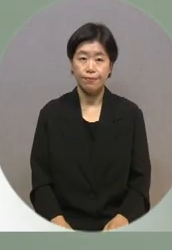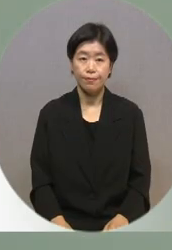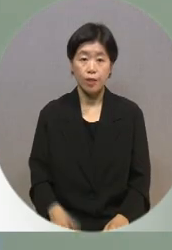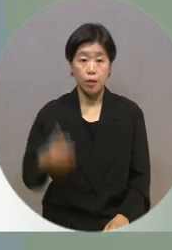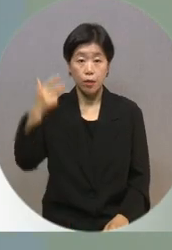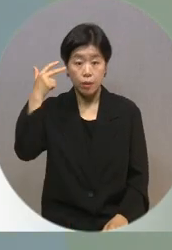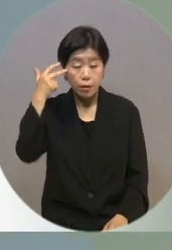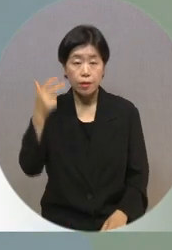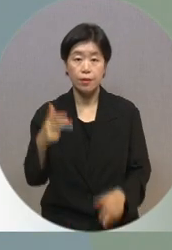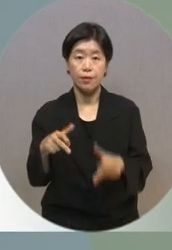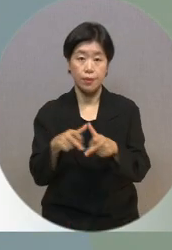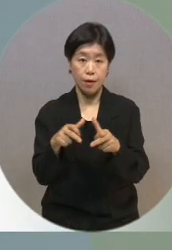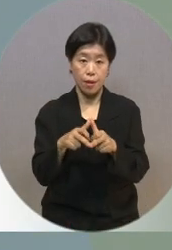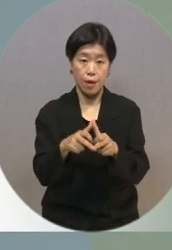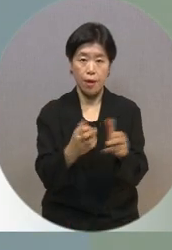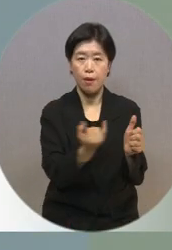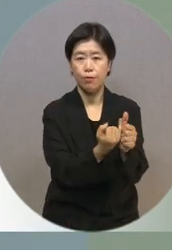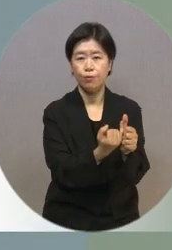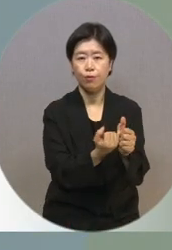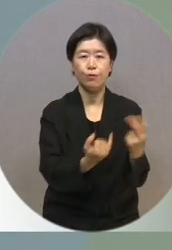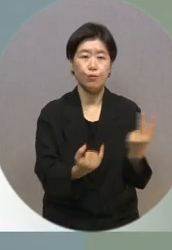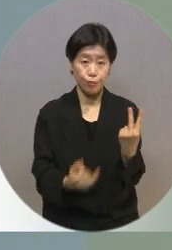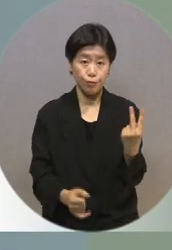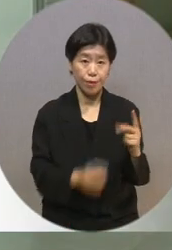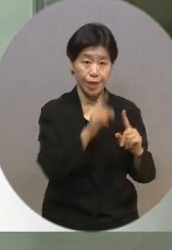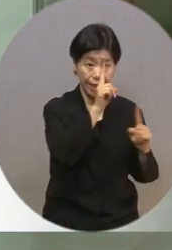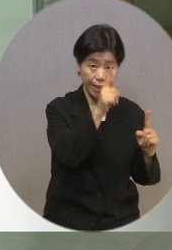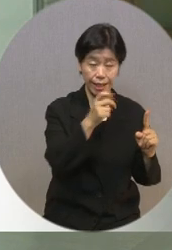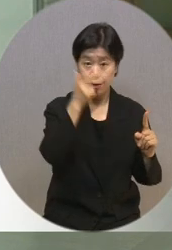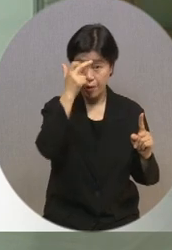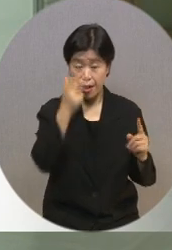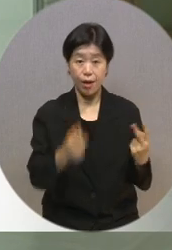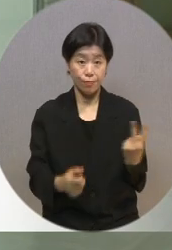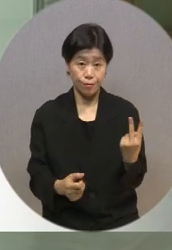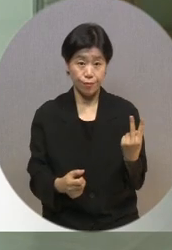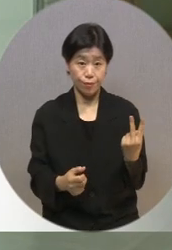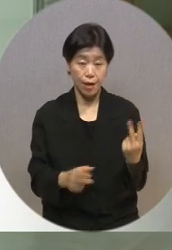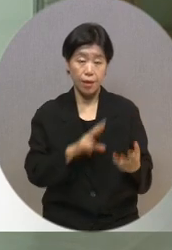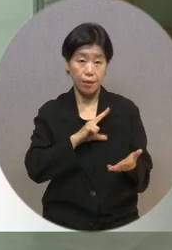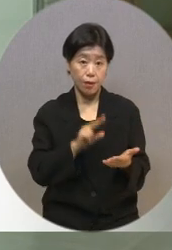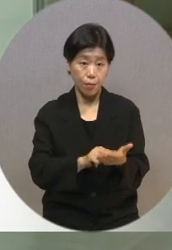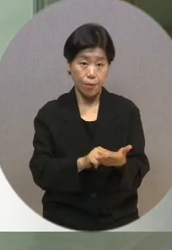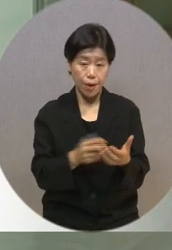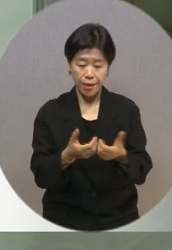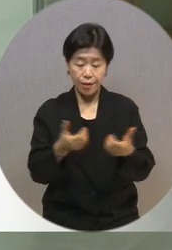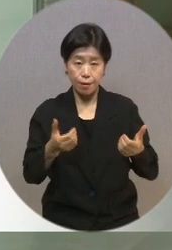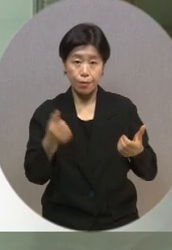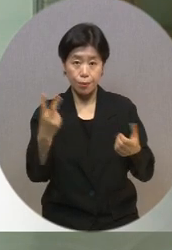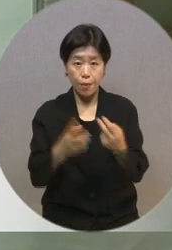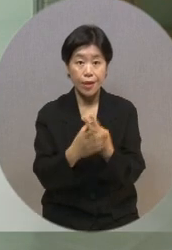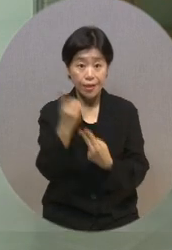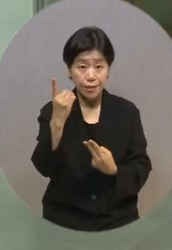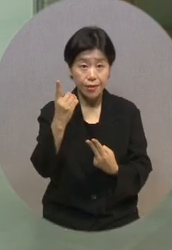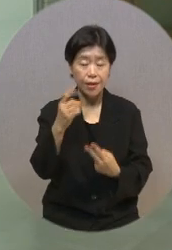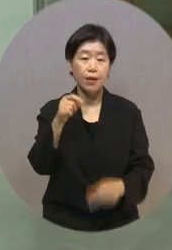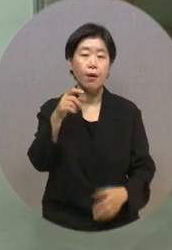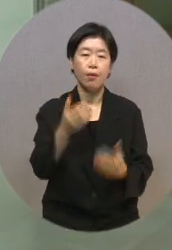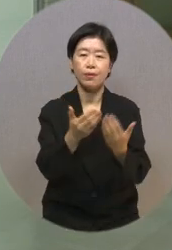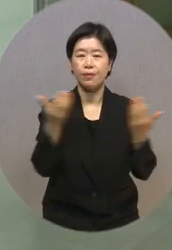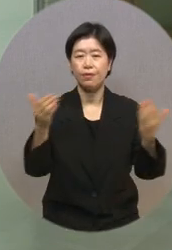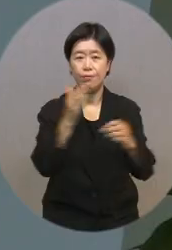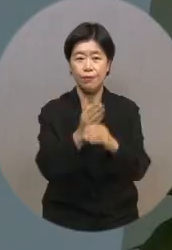정신장애 부부 이형균, 최진희 작가의 그림 전 따로 또 같이가 국립정신건강센터 갤러리엠에서 진행되고